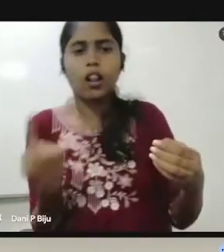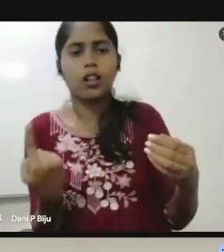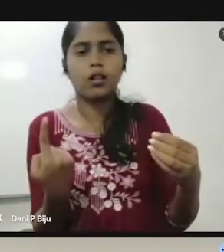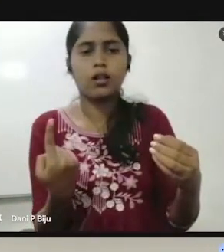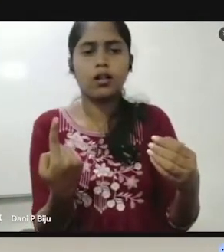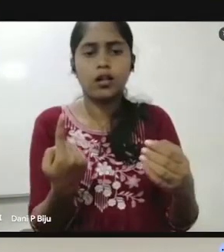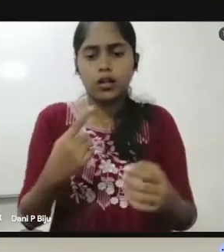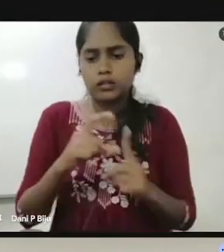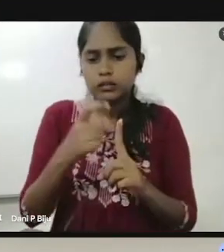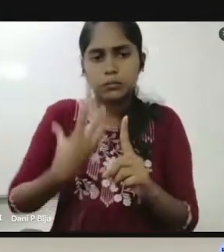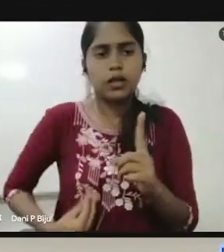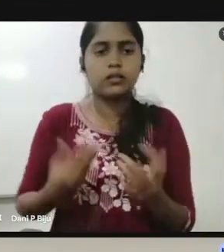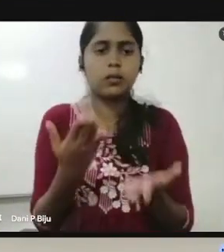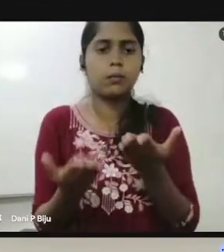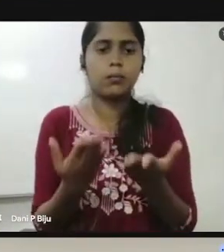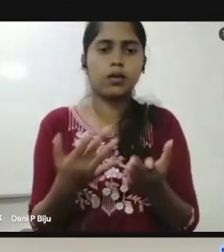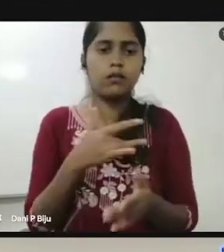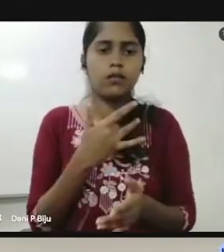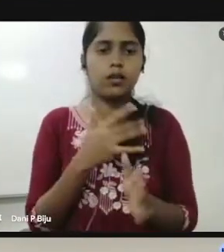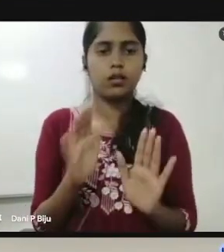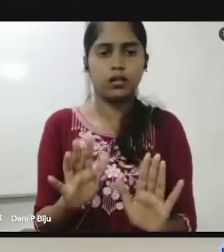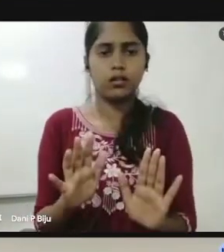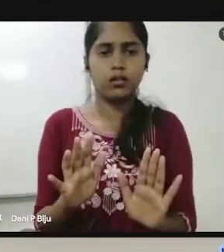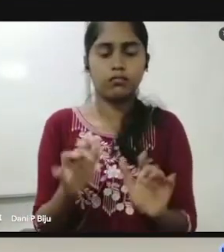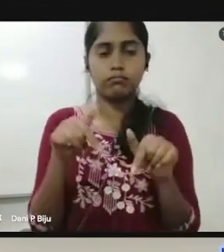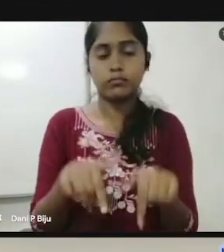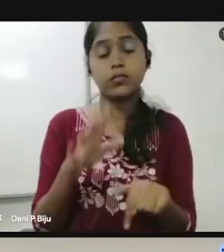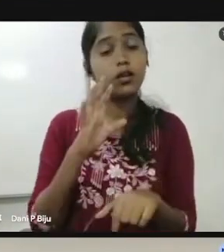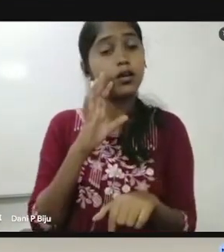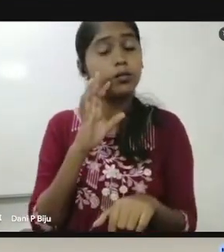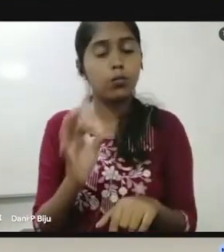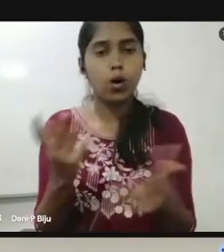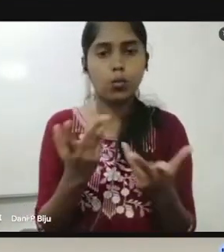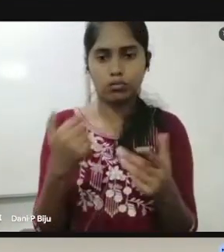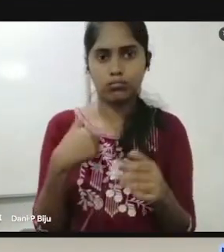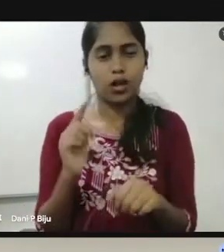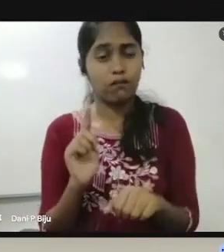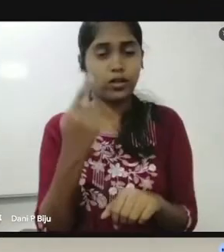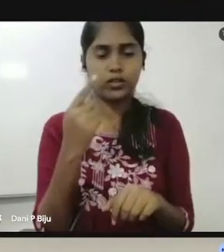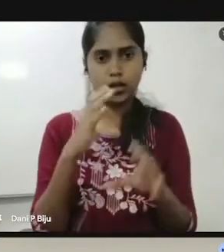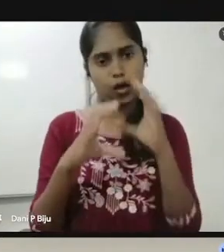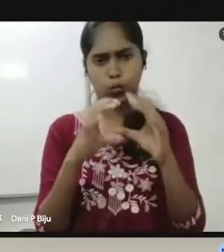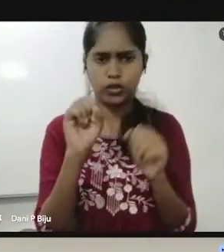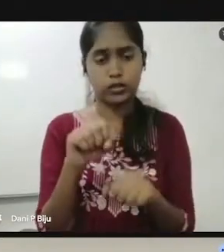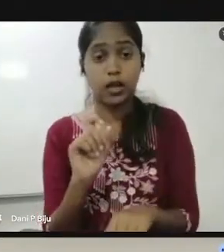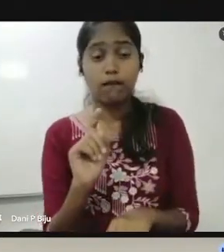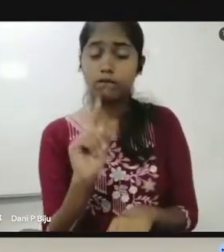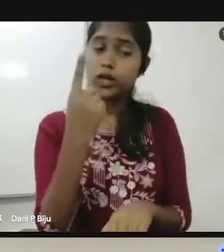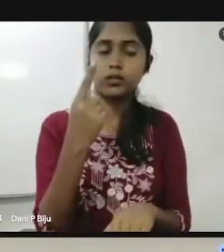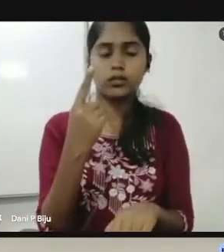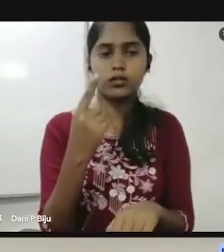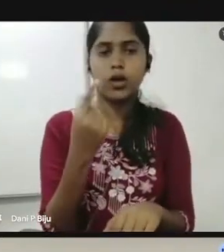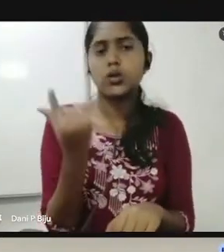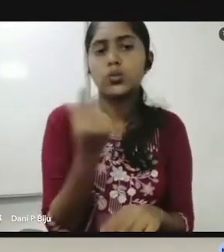അനുഭവപ്പെടും. അപ്പൊ ഇവിടെ പ്രാഥമികമായിട്ട് നമ്മൾ എങ്ങനെയാണ് ആശയവിനിമയം നടത്തുന്നത്? ഞാൻ ഇപ്പോൾ നിങ്ങൾക്ക് ഈ ഒരു ആശയത്തെ പറ്റി